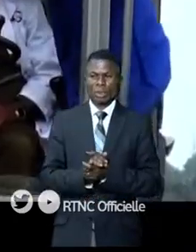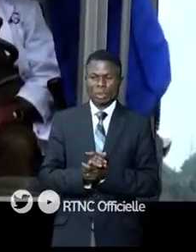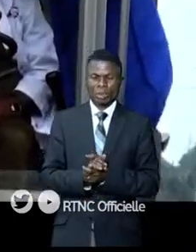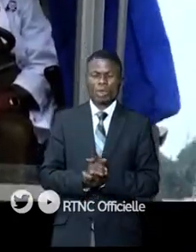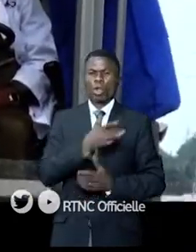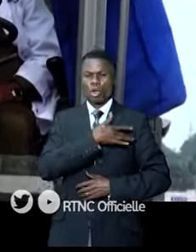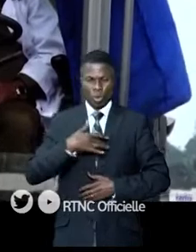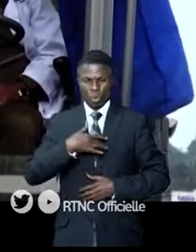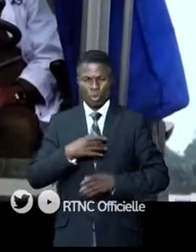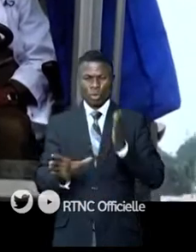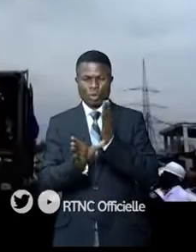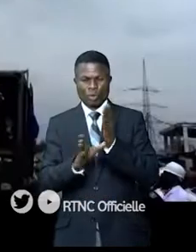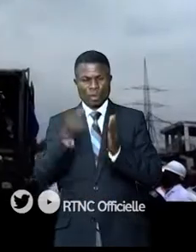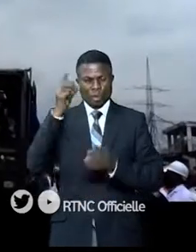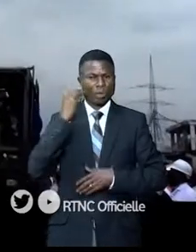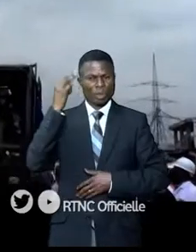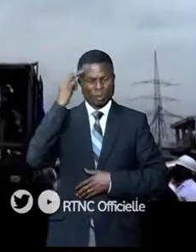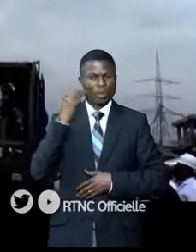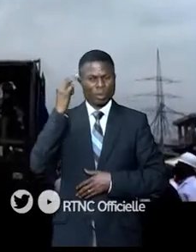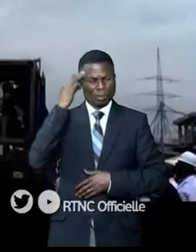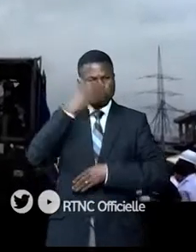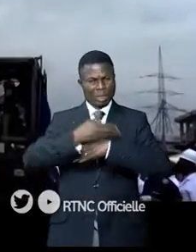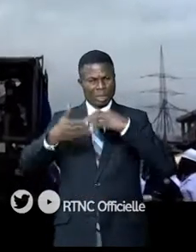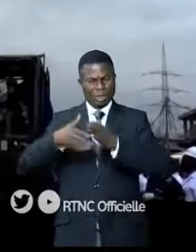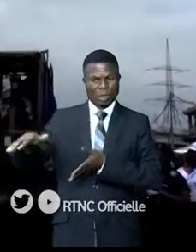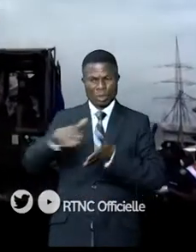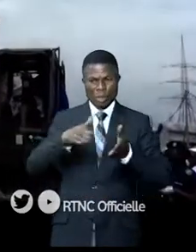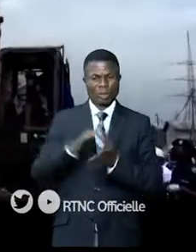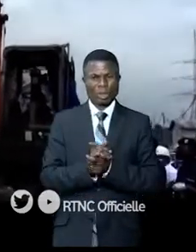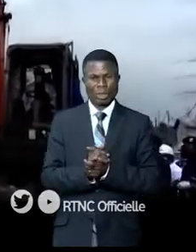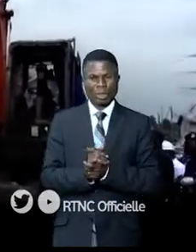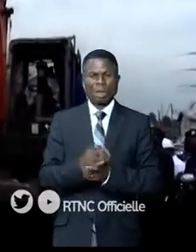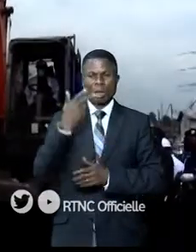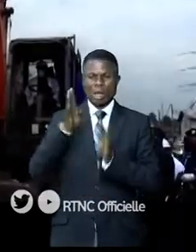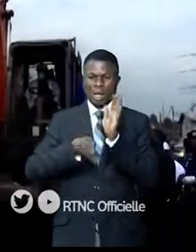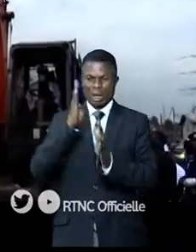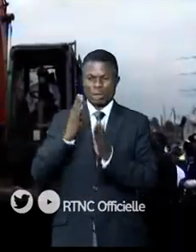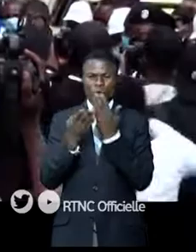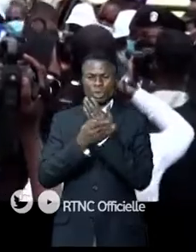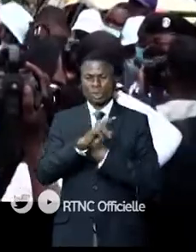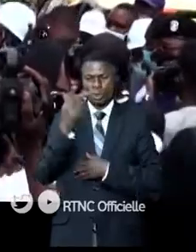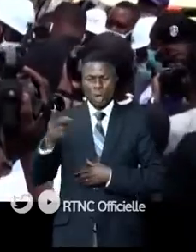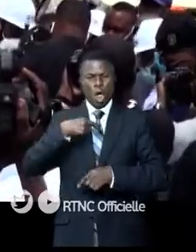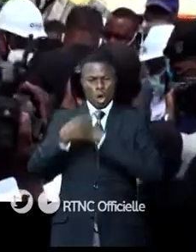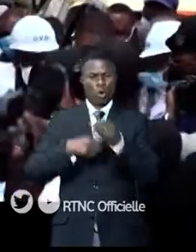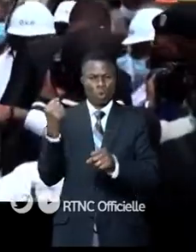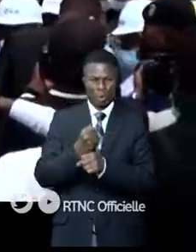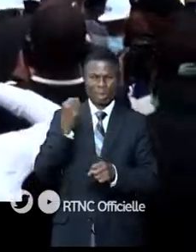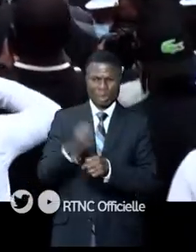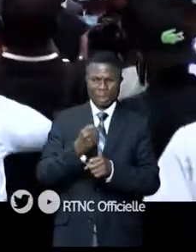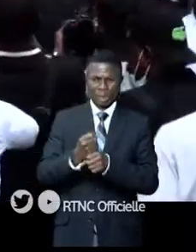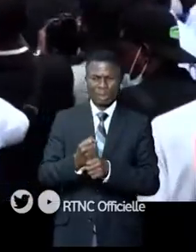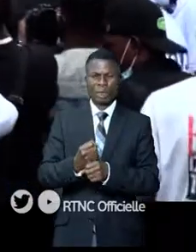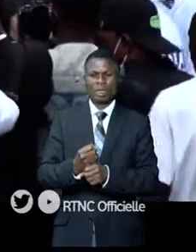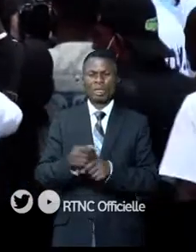au nom du vice-premier ministre, ministre des Infrastructures, procédé mardi 14 juillet 2020 au lancement des travaux en